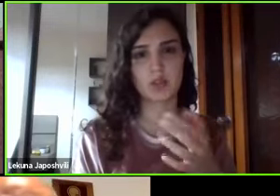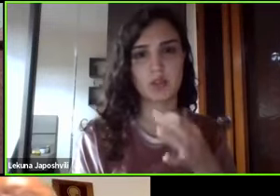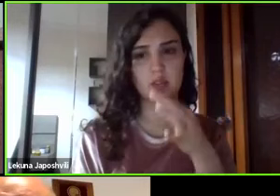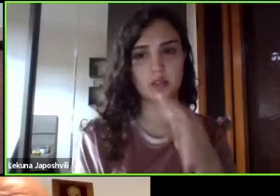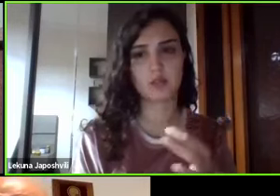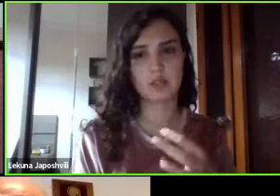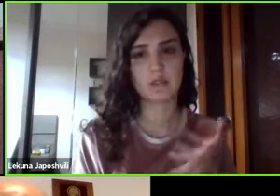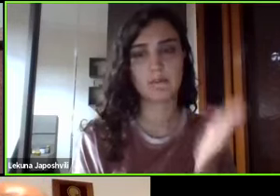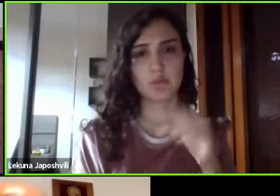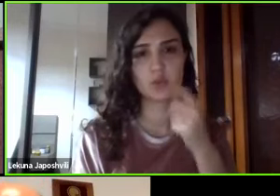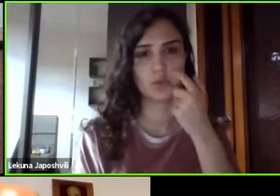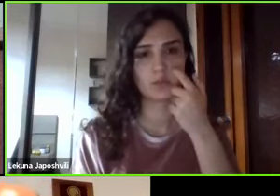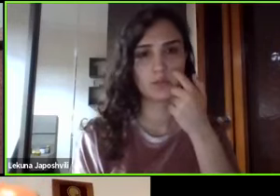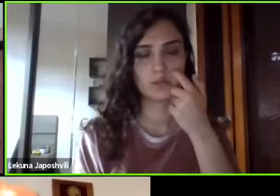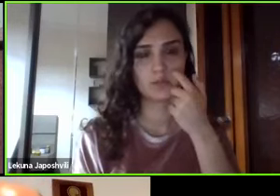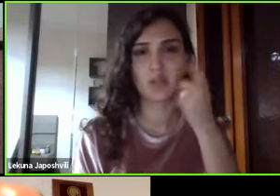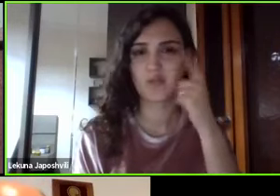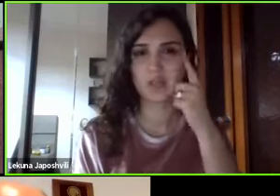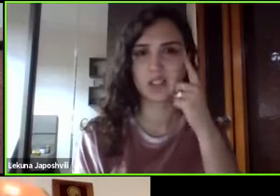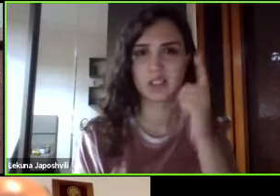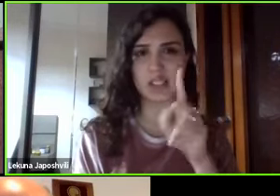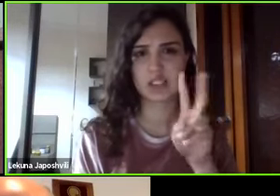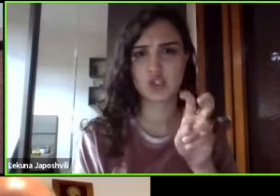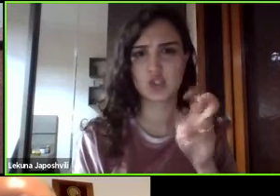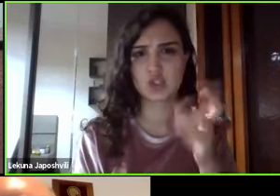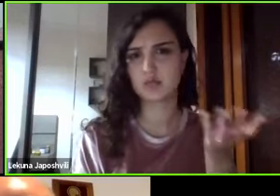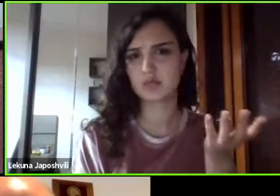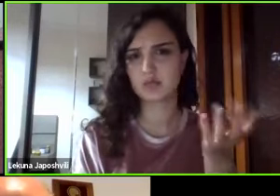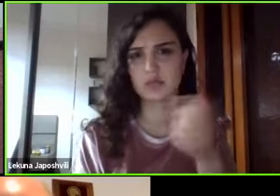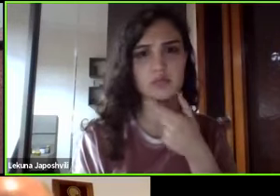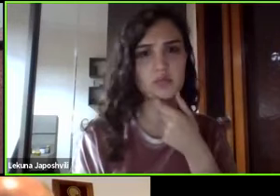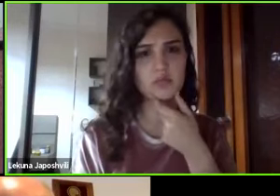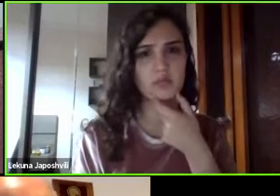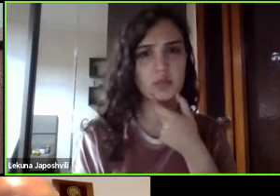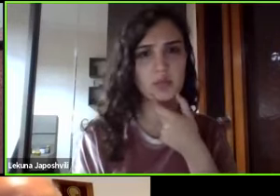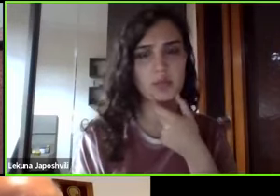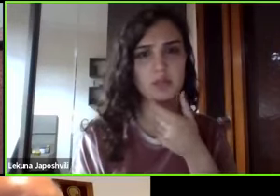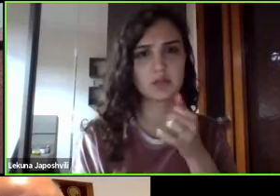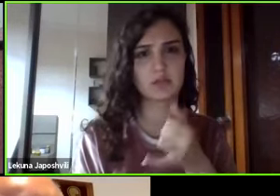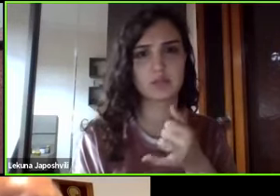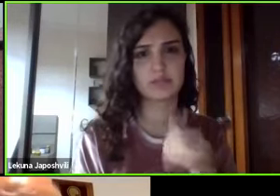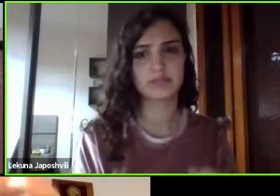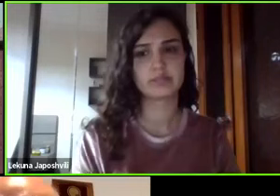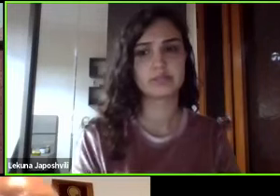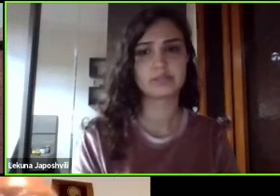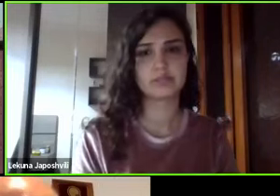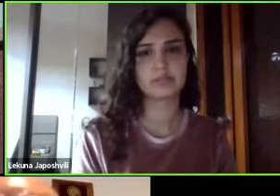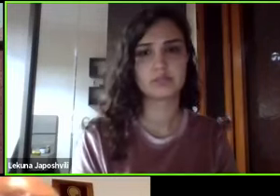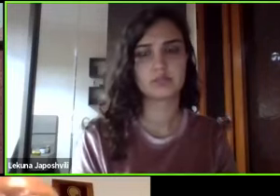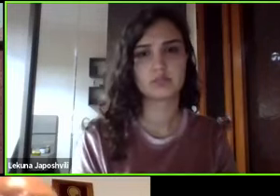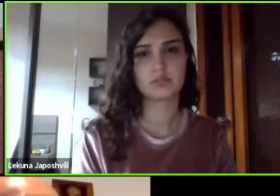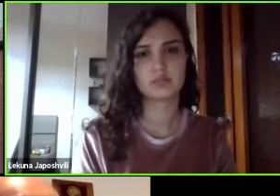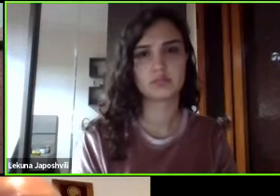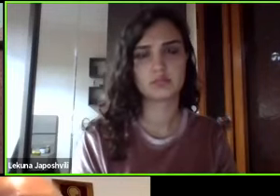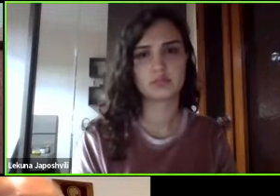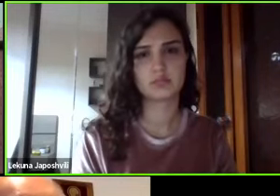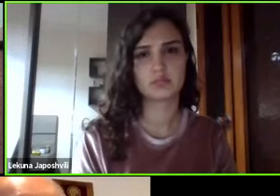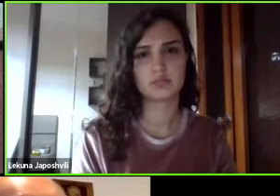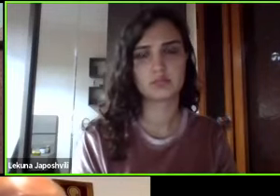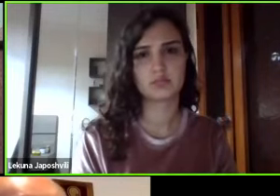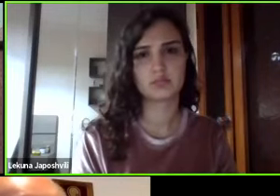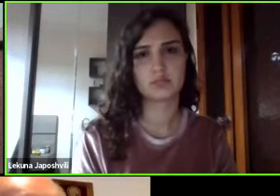აბა მოდი დაი დაფიქდეთ ახლა, რას გულისხმობს ყბას ვერ აფიქსირებს? თქვენ მიგვიწრა სასარგებლო ეს